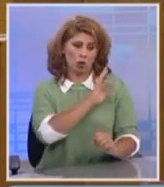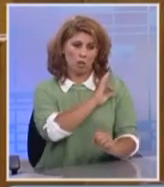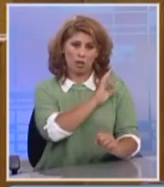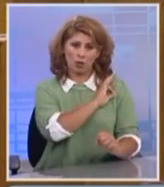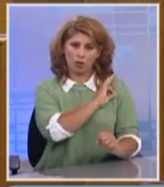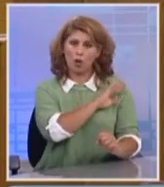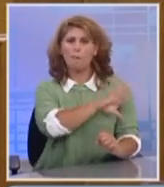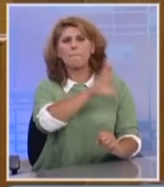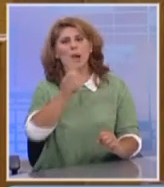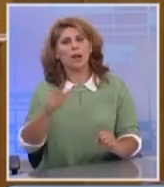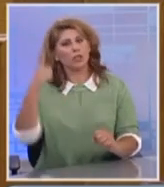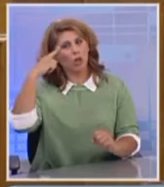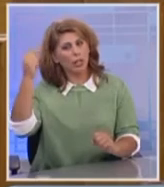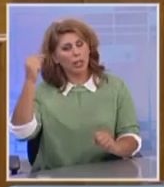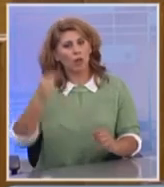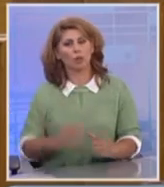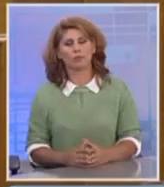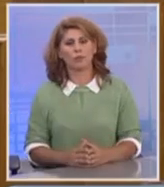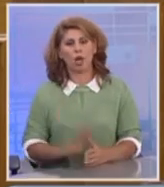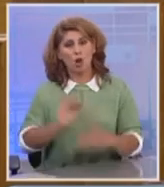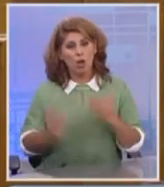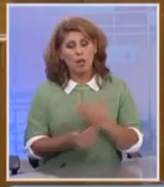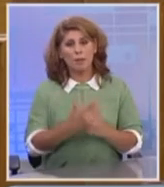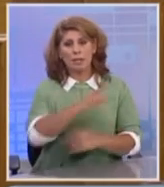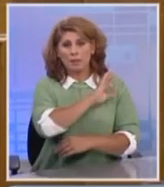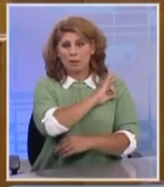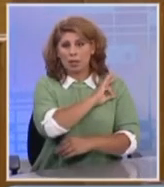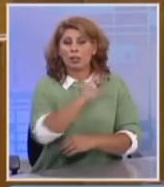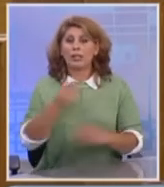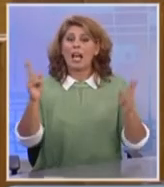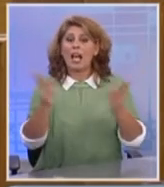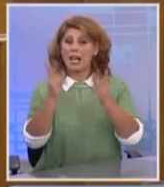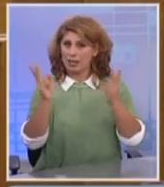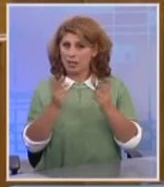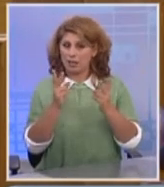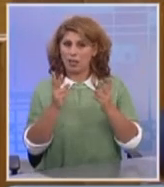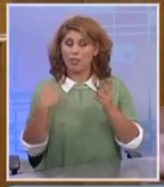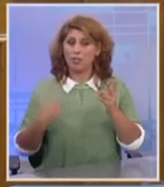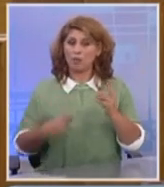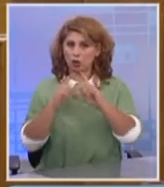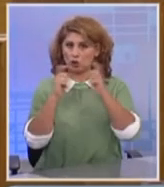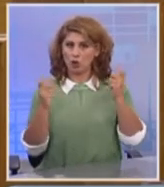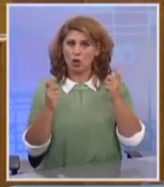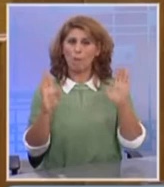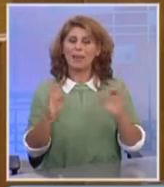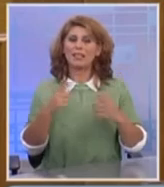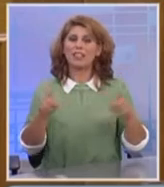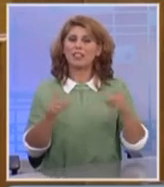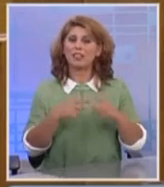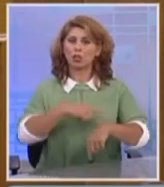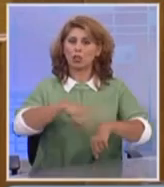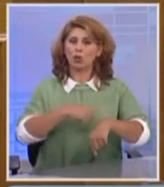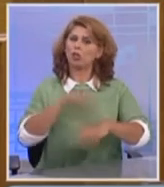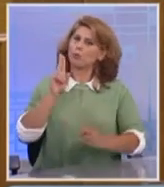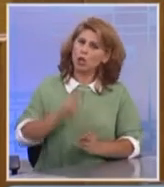νηπιαγωγείο μέχρι το λύκειο. Τα ολοήμερα νηπιαγωγεία είναι στον αέρα. Τα δημοτικά σχολεία με 90 διδακτικές ώρες λιγότερες